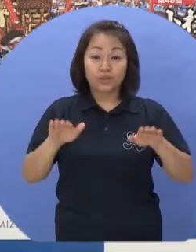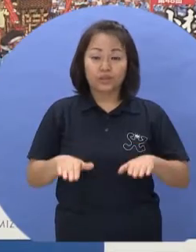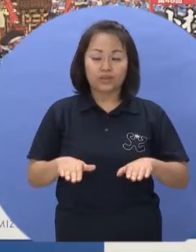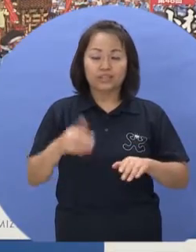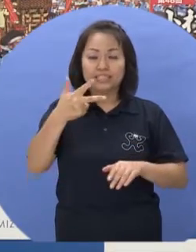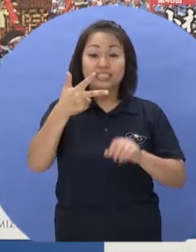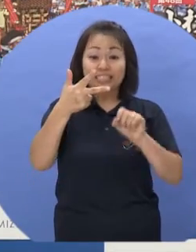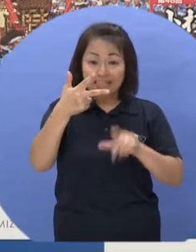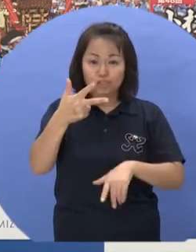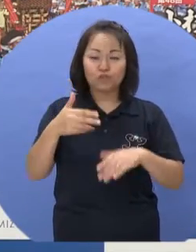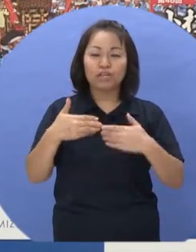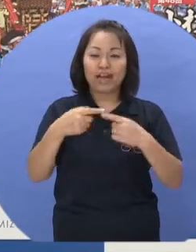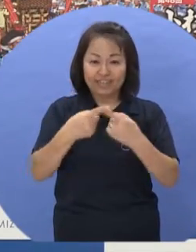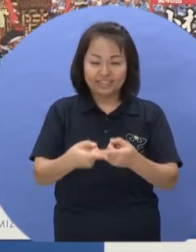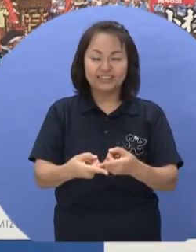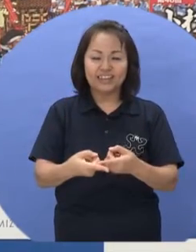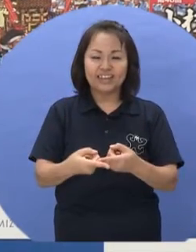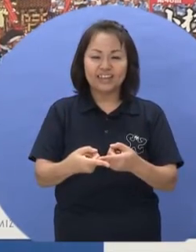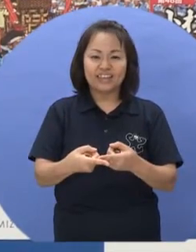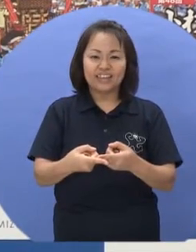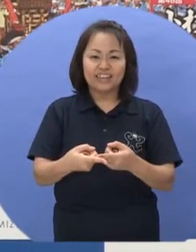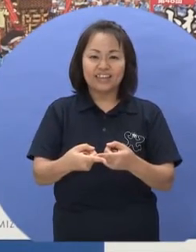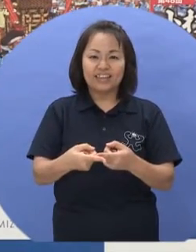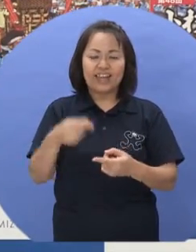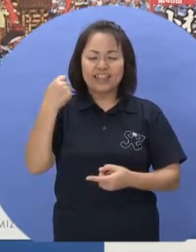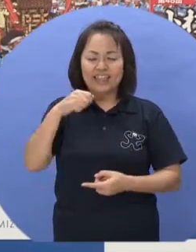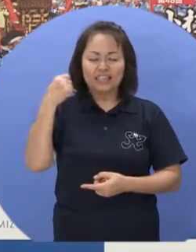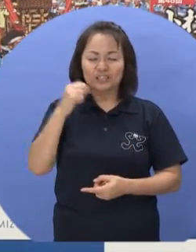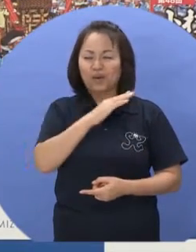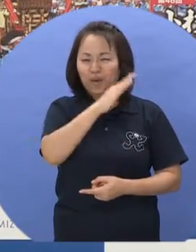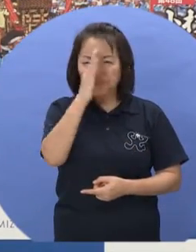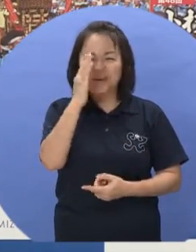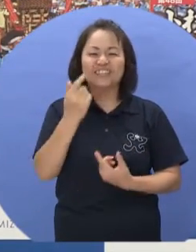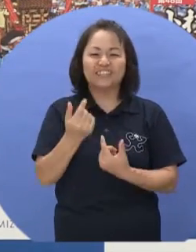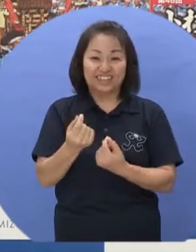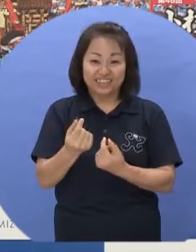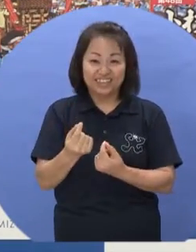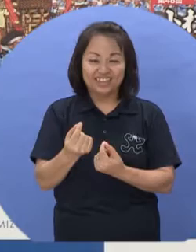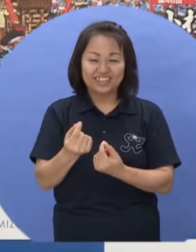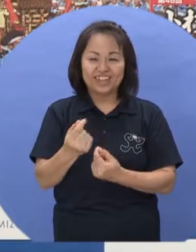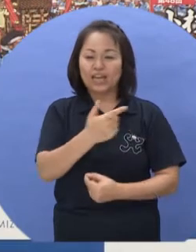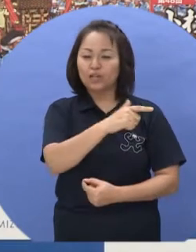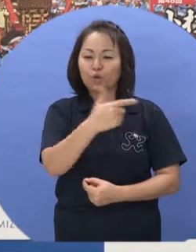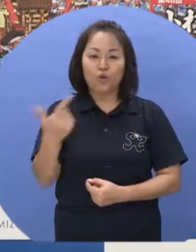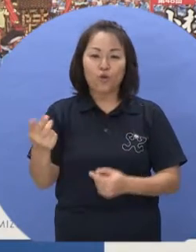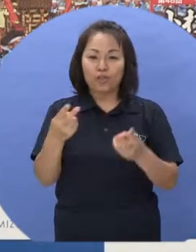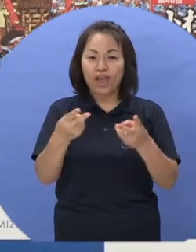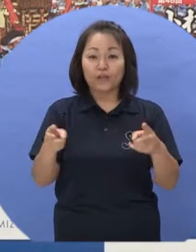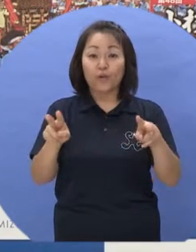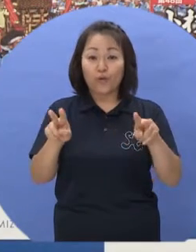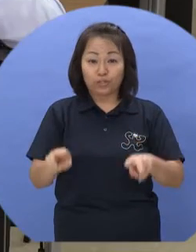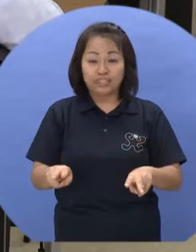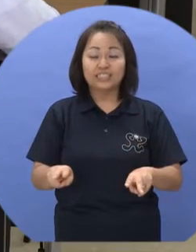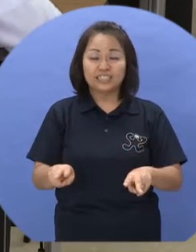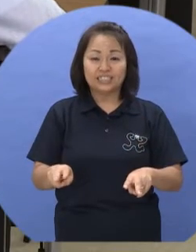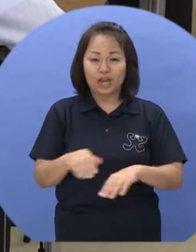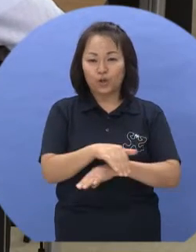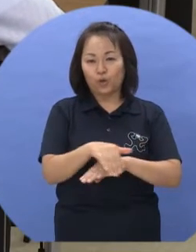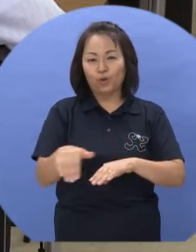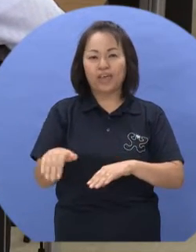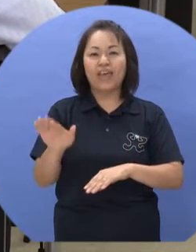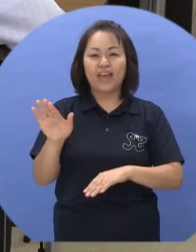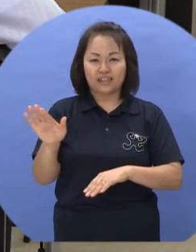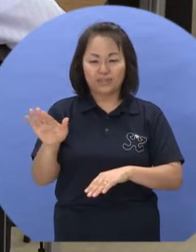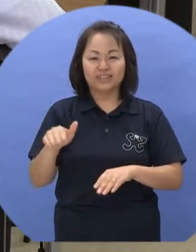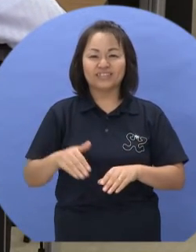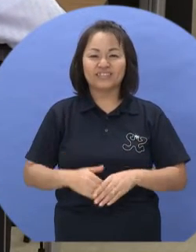月ということでございます。夏を迎えまして、さまざまな行事やイベントも予定をされているというところ